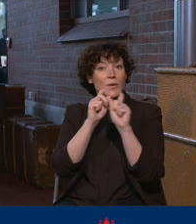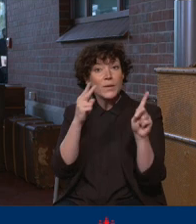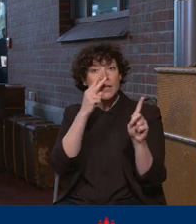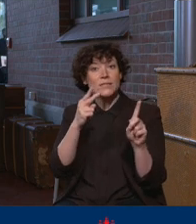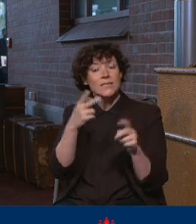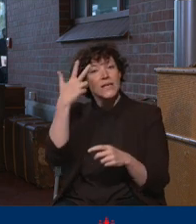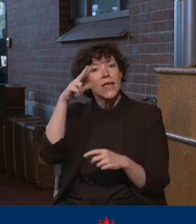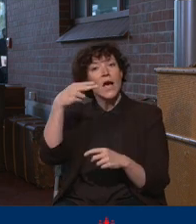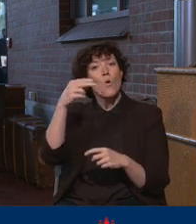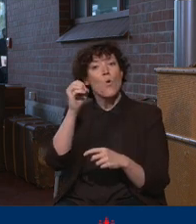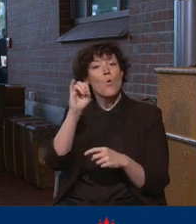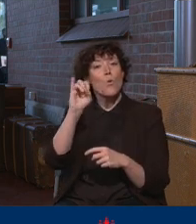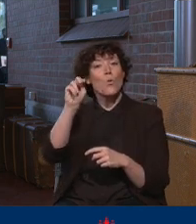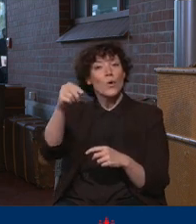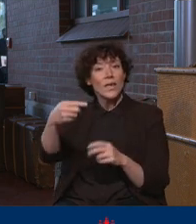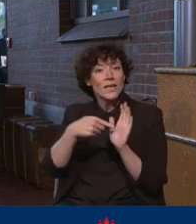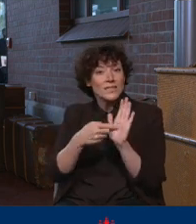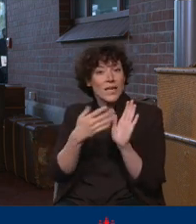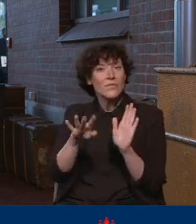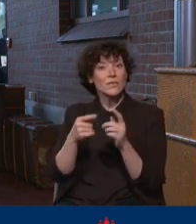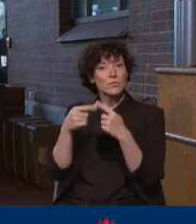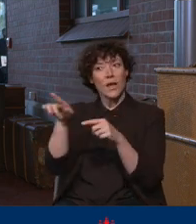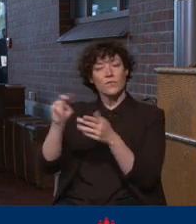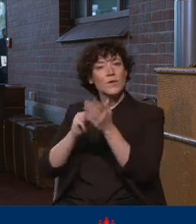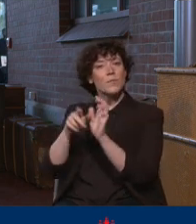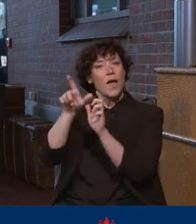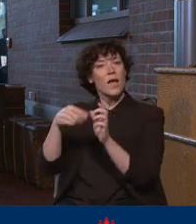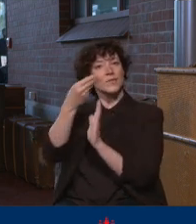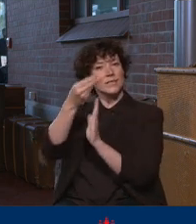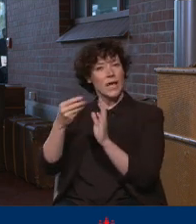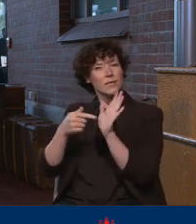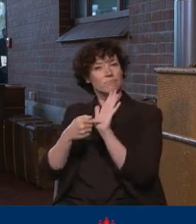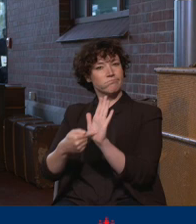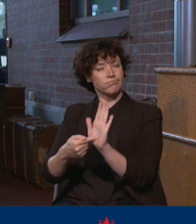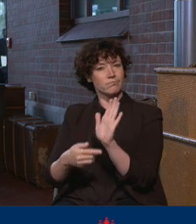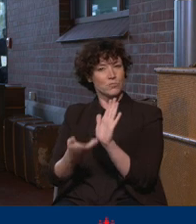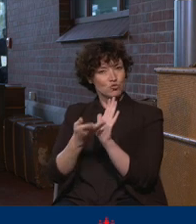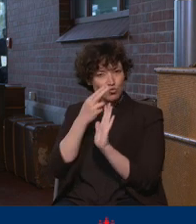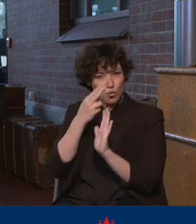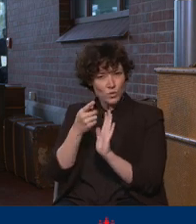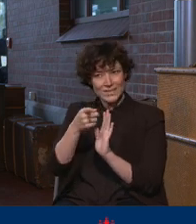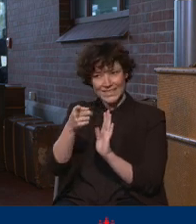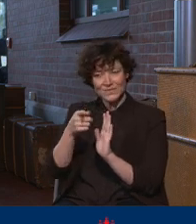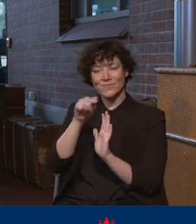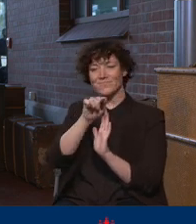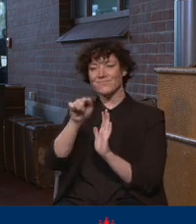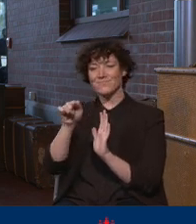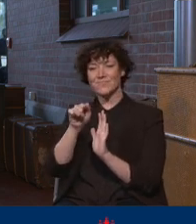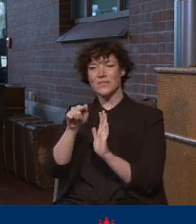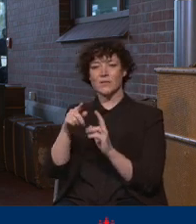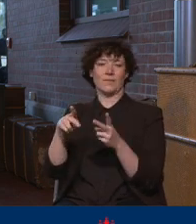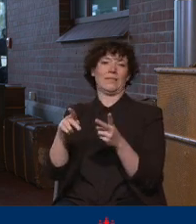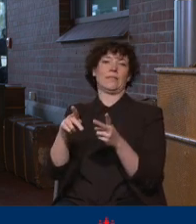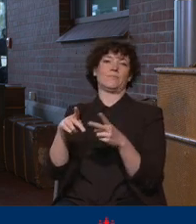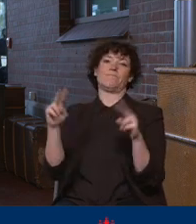seite die dann von den planern gezeichnet waren sind diejenigen die ein identisches bild erzeugen